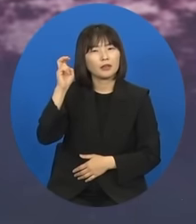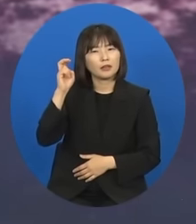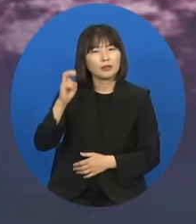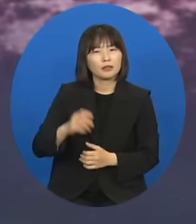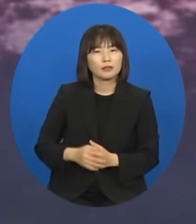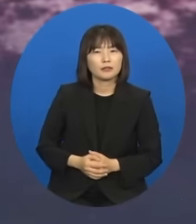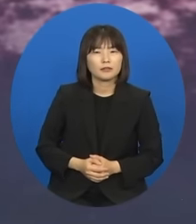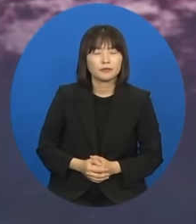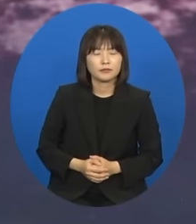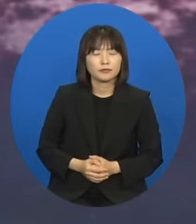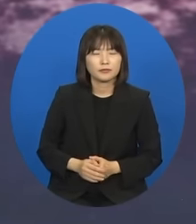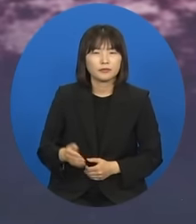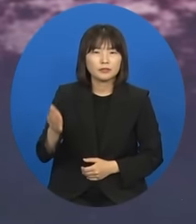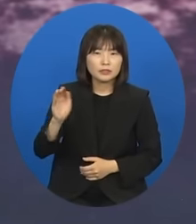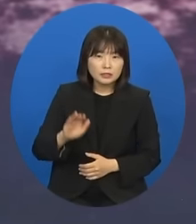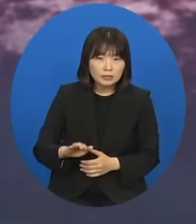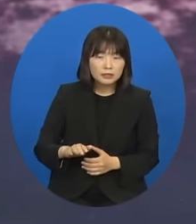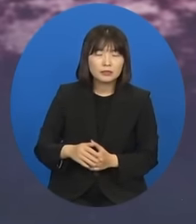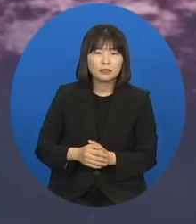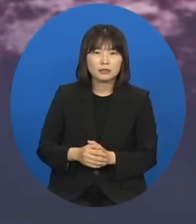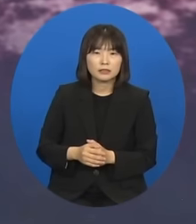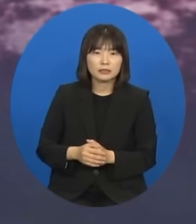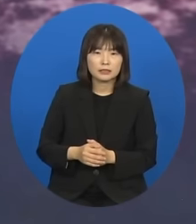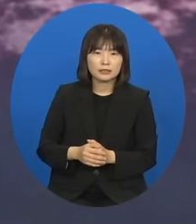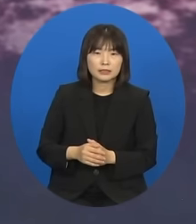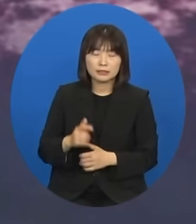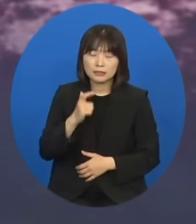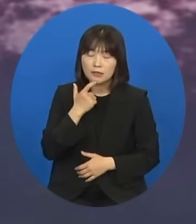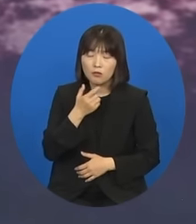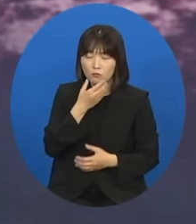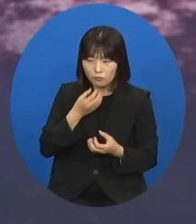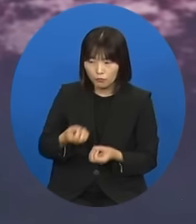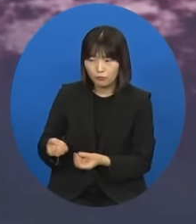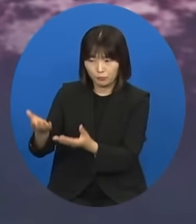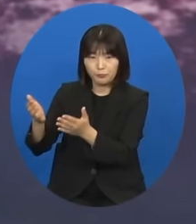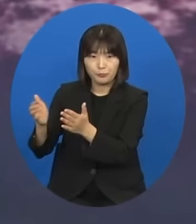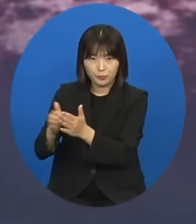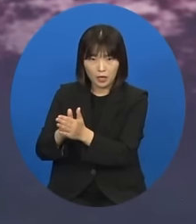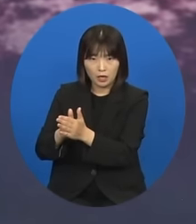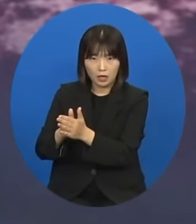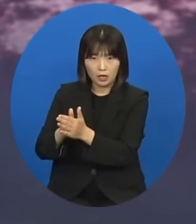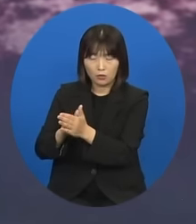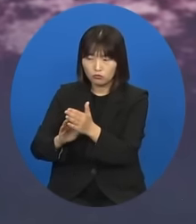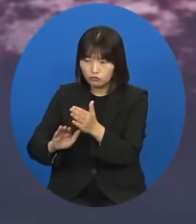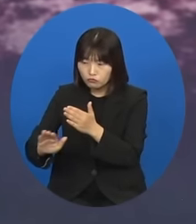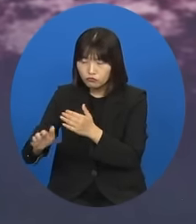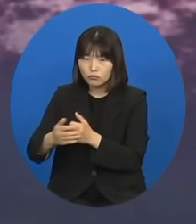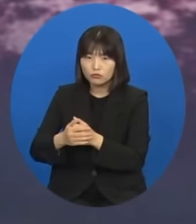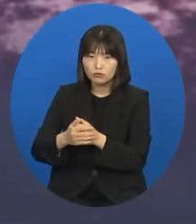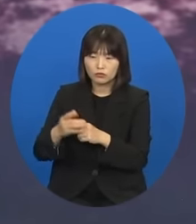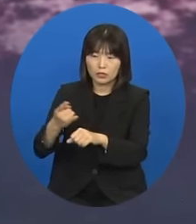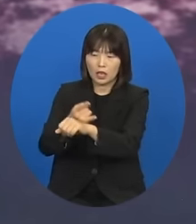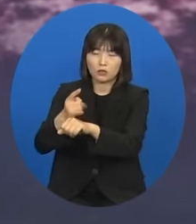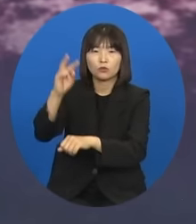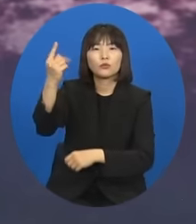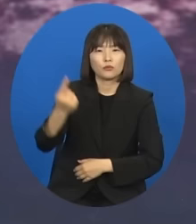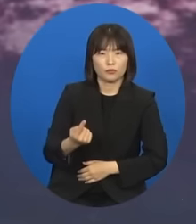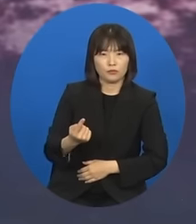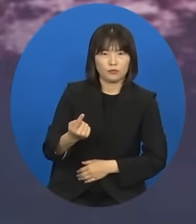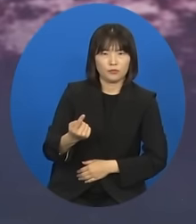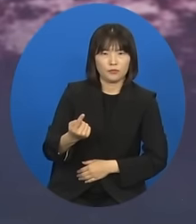있었어요 근데 기가 막히게 야곱에게 복이 주어지고 나가자마자 에서가 들어와요